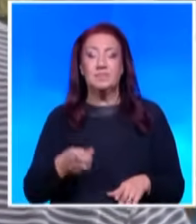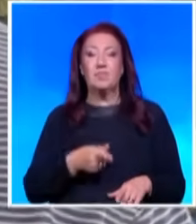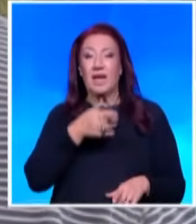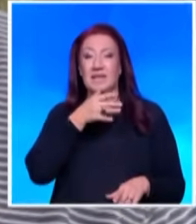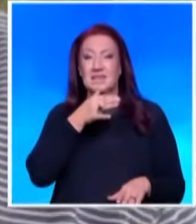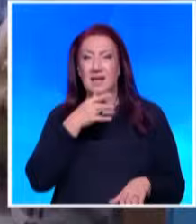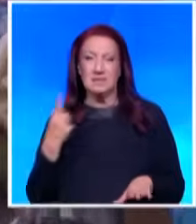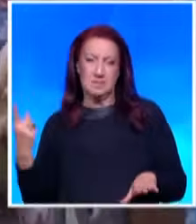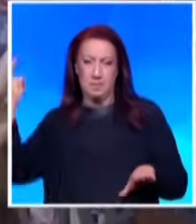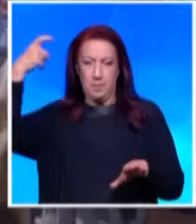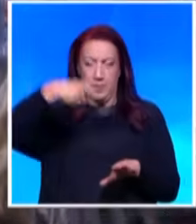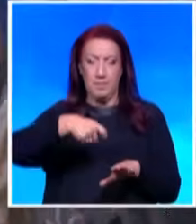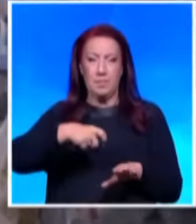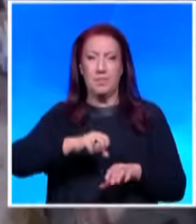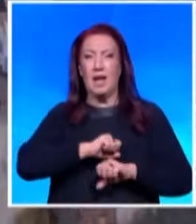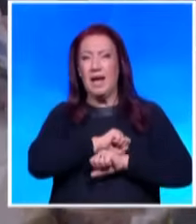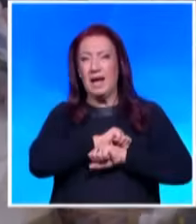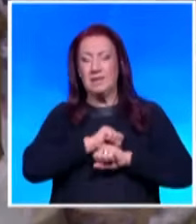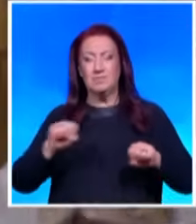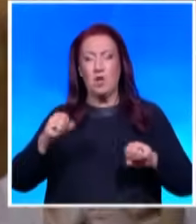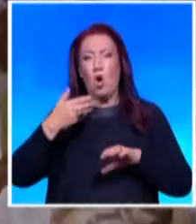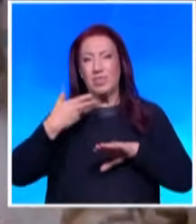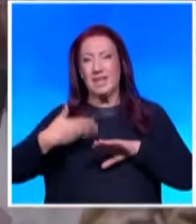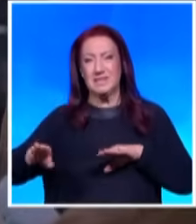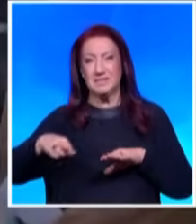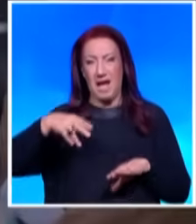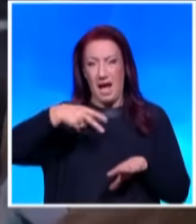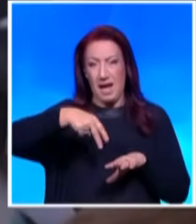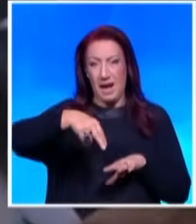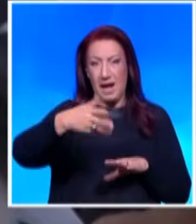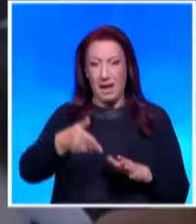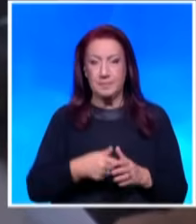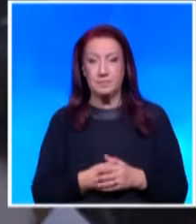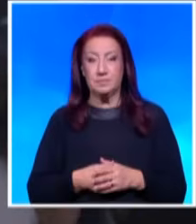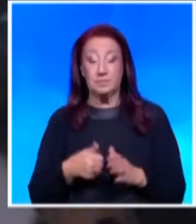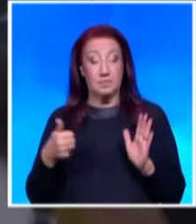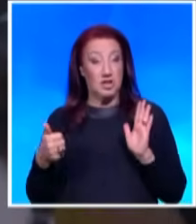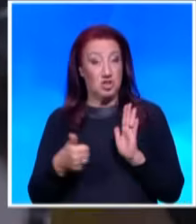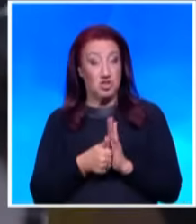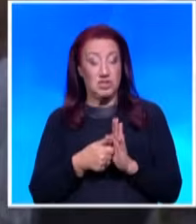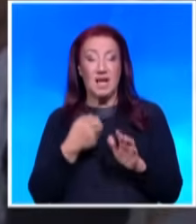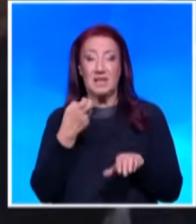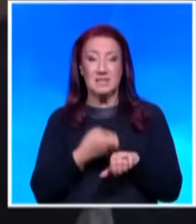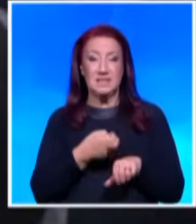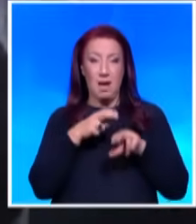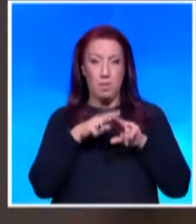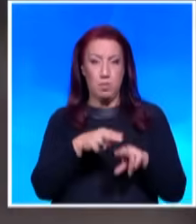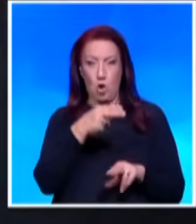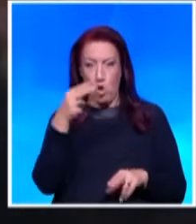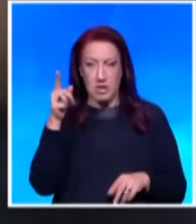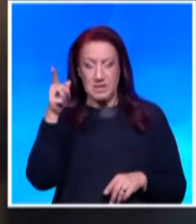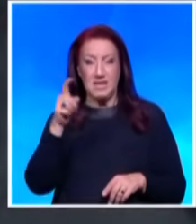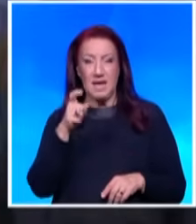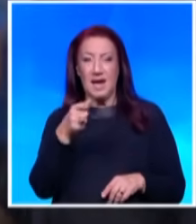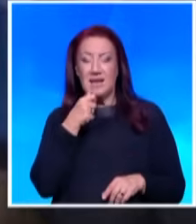му. 16 от общо 35 болници в ивицата Газа вече не могат да работят поради липсата